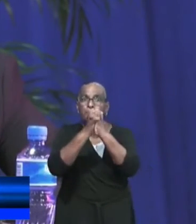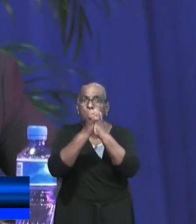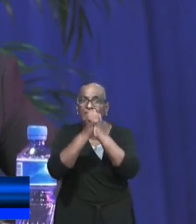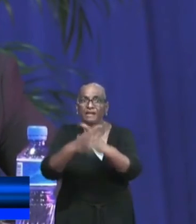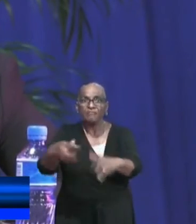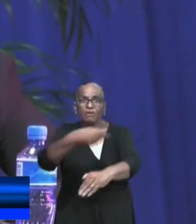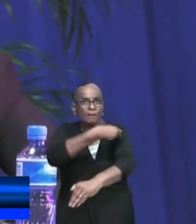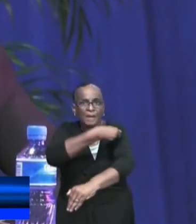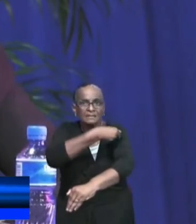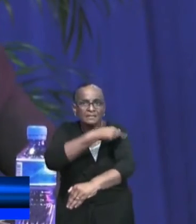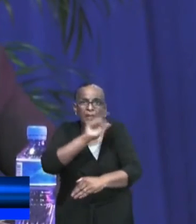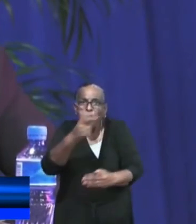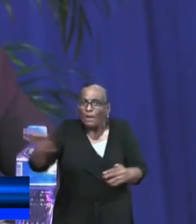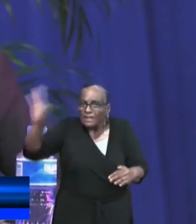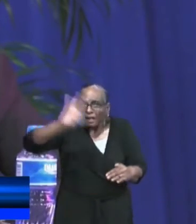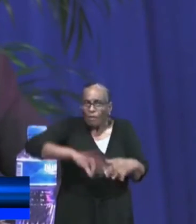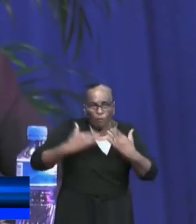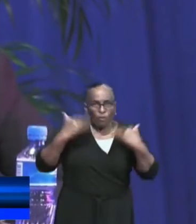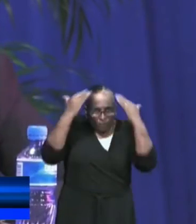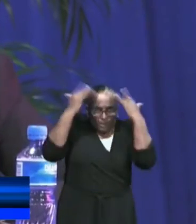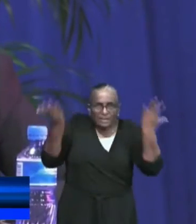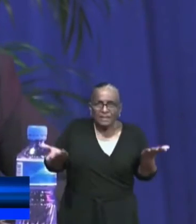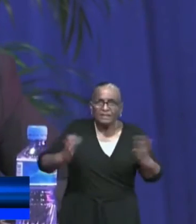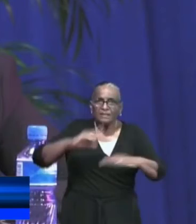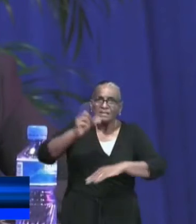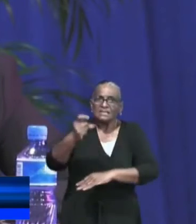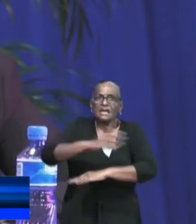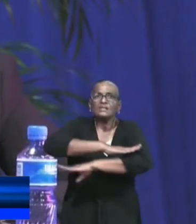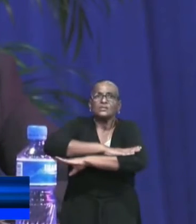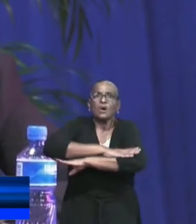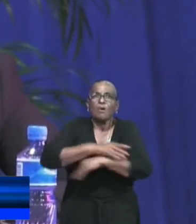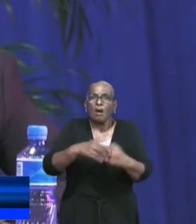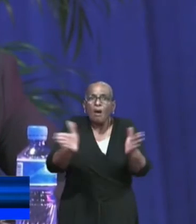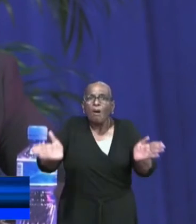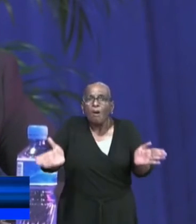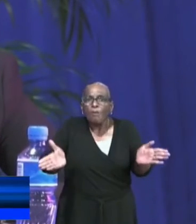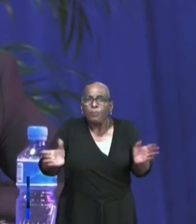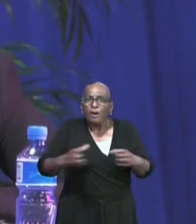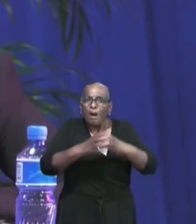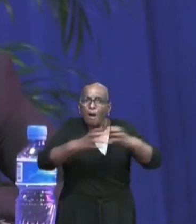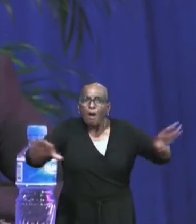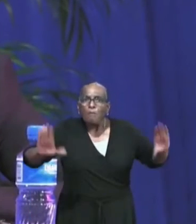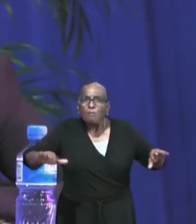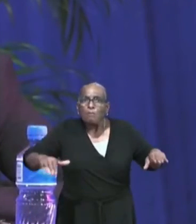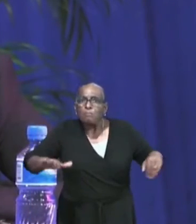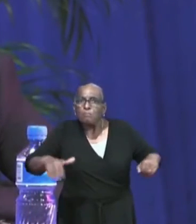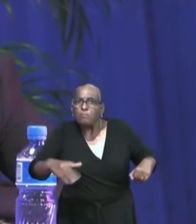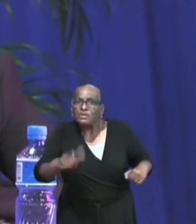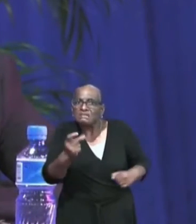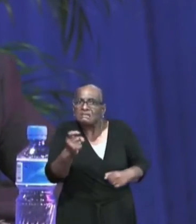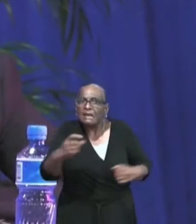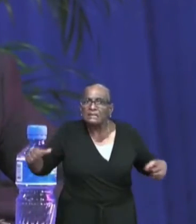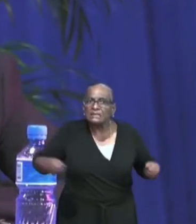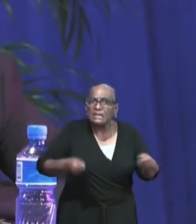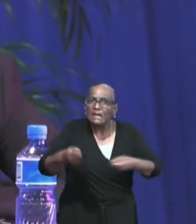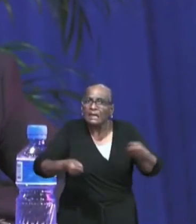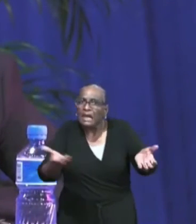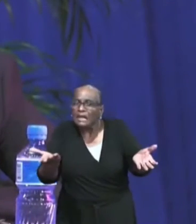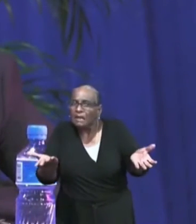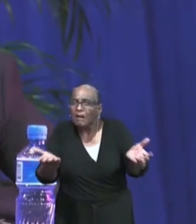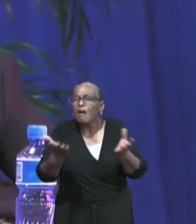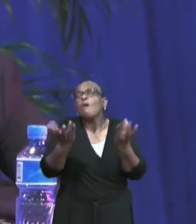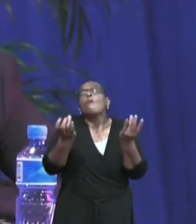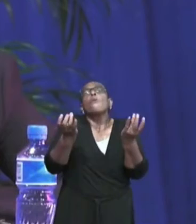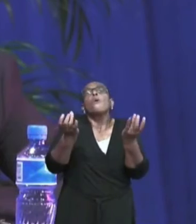niet wanneer dat terugkomt. Wanneer straks de scholen weer open mochten gaan. Wanneer de bussen straks weer beginnen te rijden. Gaat dat allemaal onder